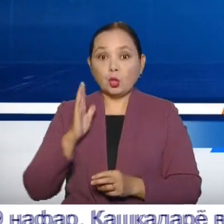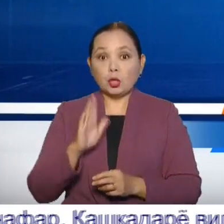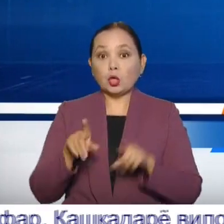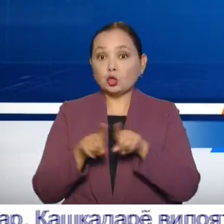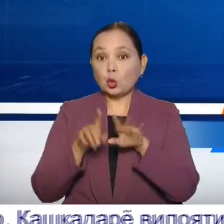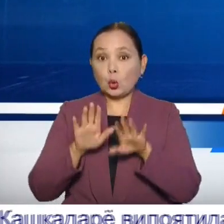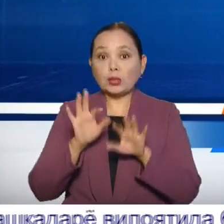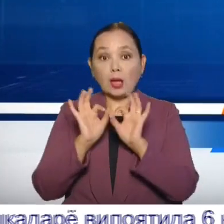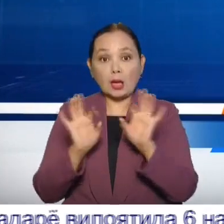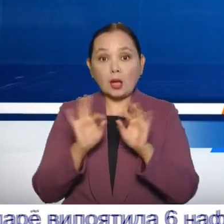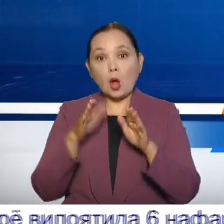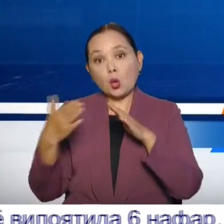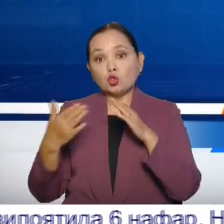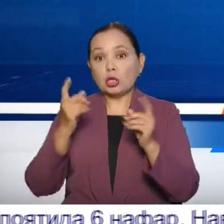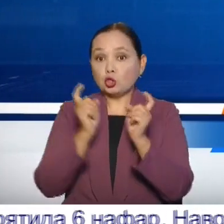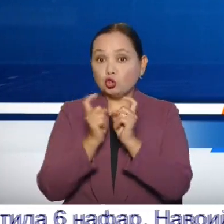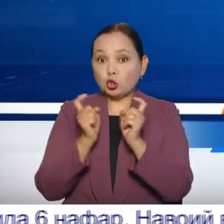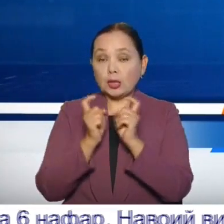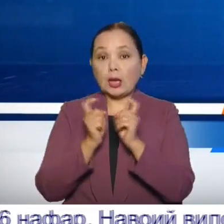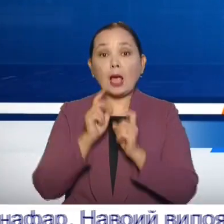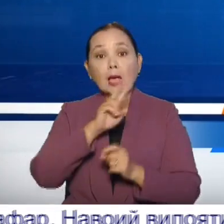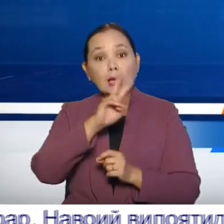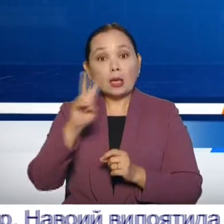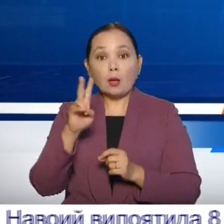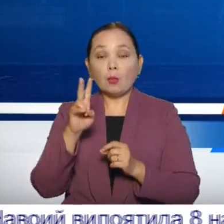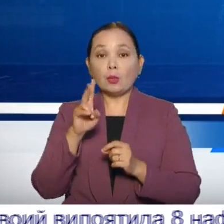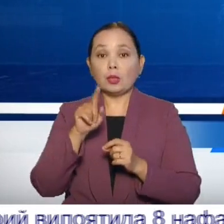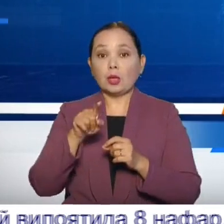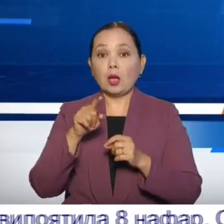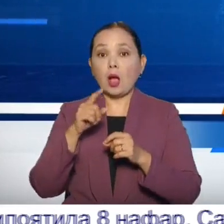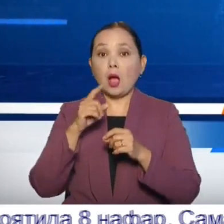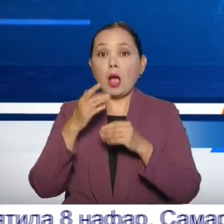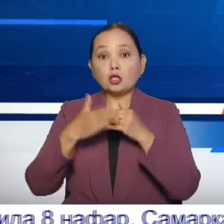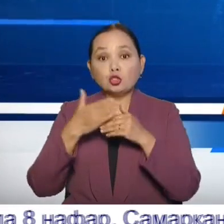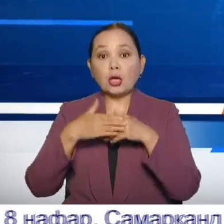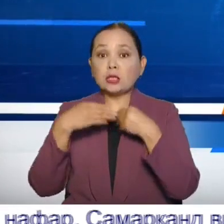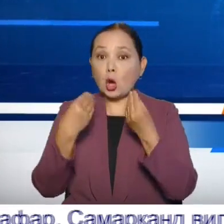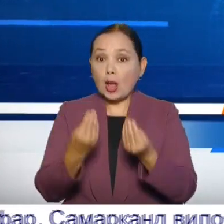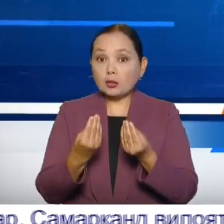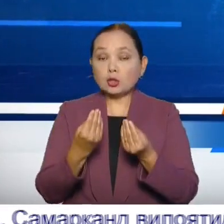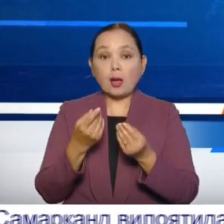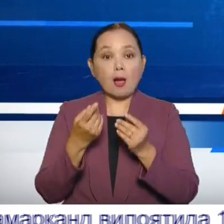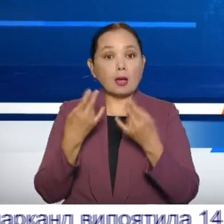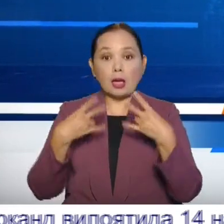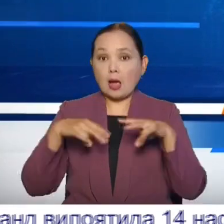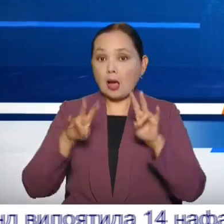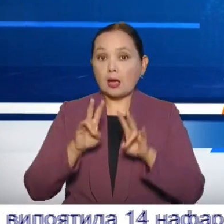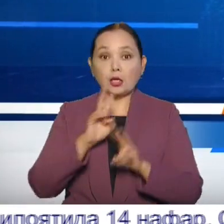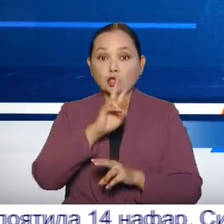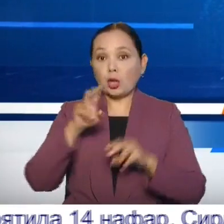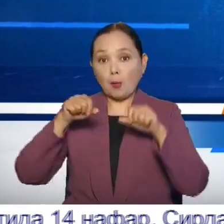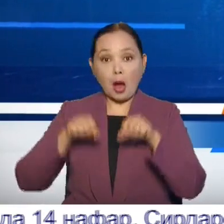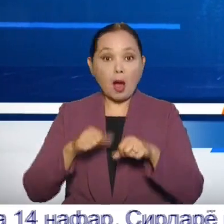o'rinda eslatib o'tamiz, o'zaro janjallarda kimningdir ustidan hukm chiqarib jazolashga aslida hech kimning